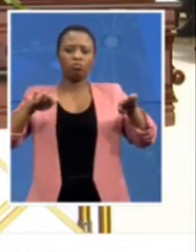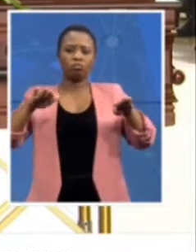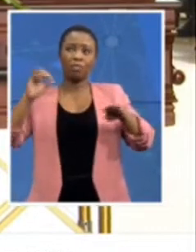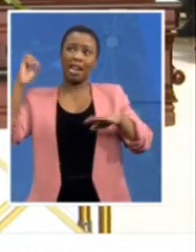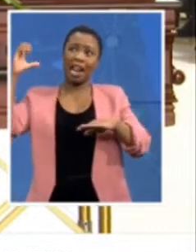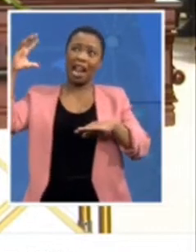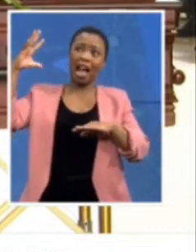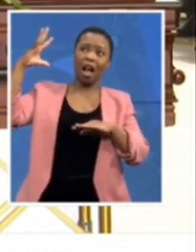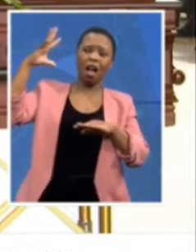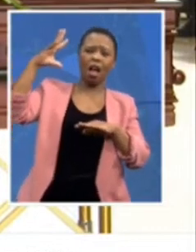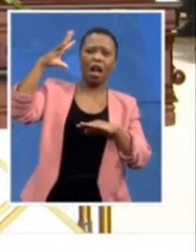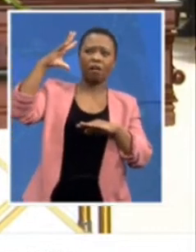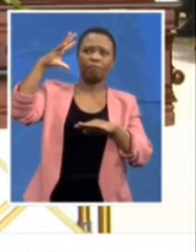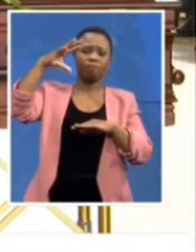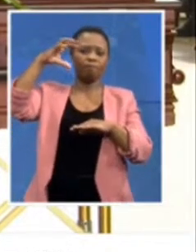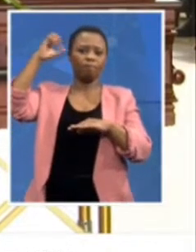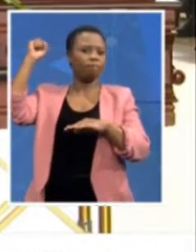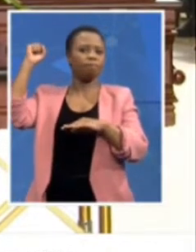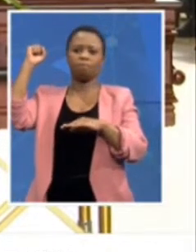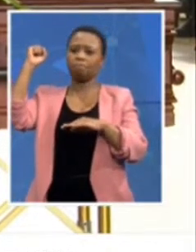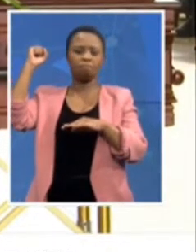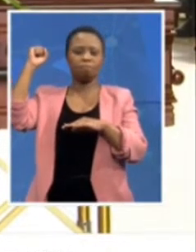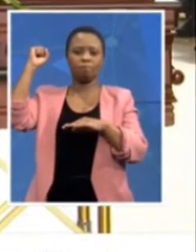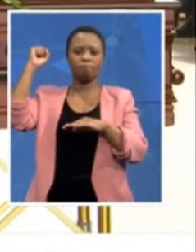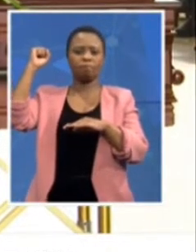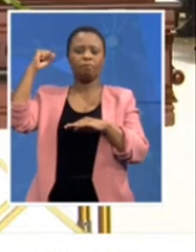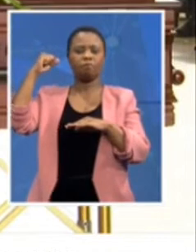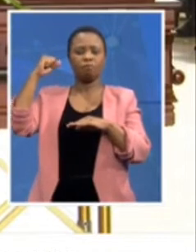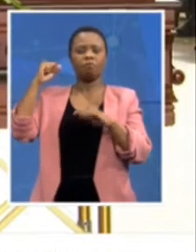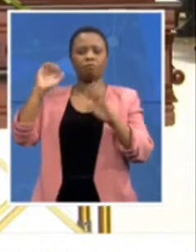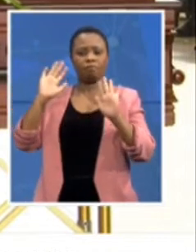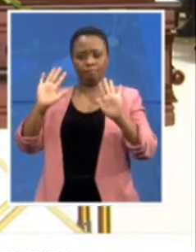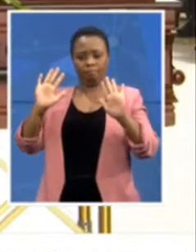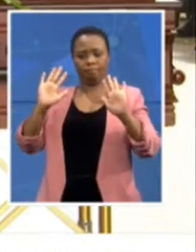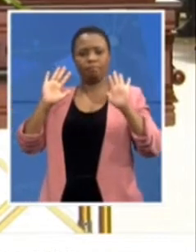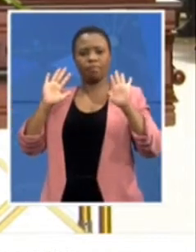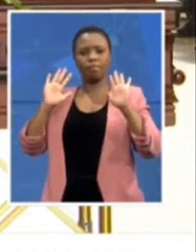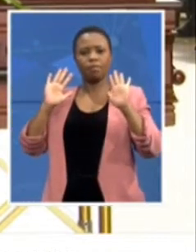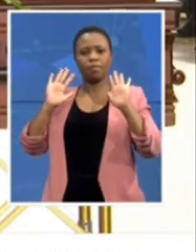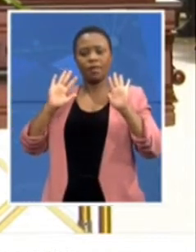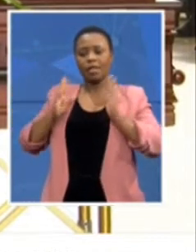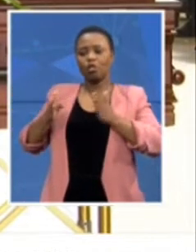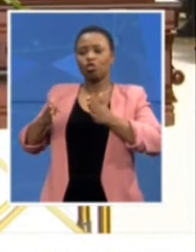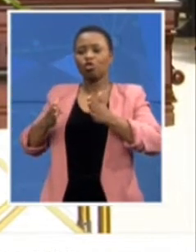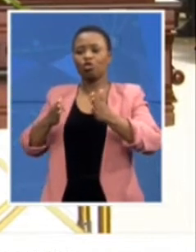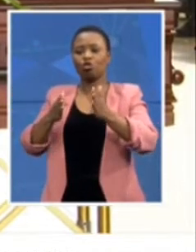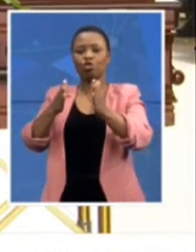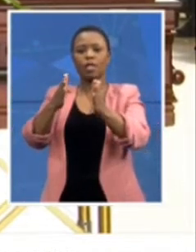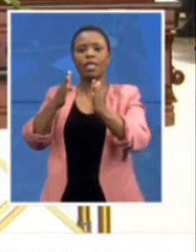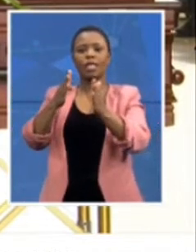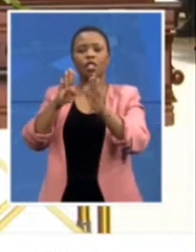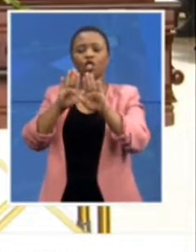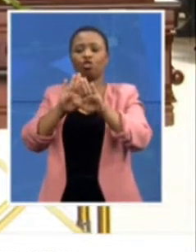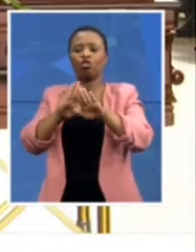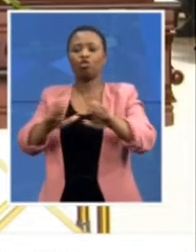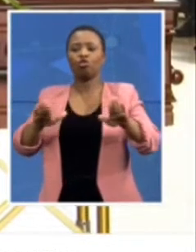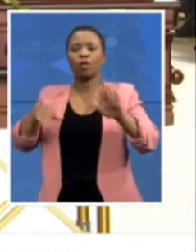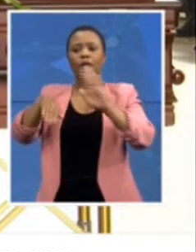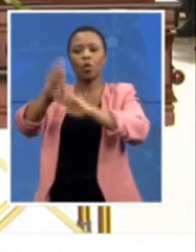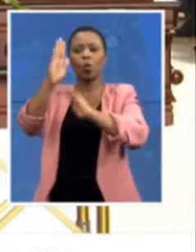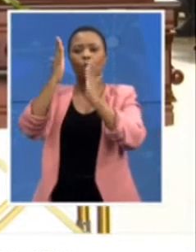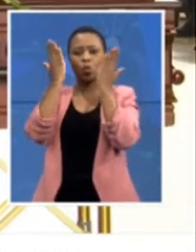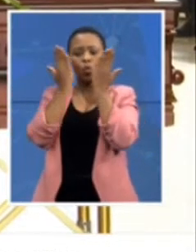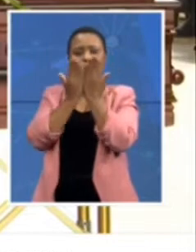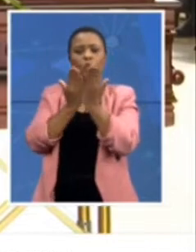Ngiyeke ngifele ezindleleni zabantwana abafunda isikole. Njengoba amahlombe sehluleka yimithwalo